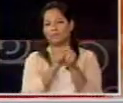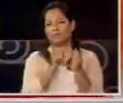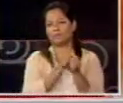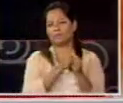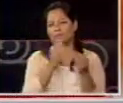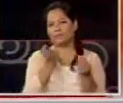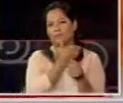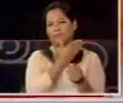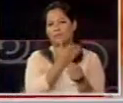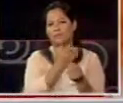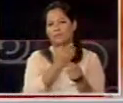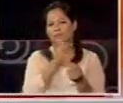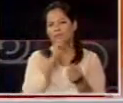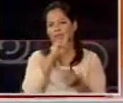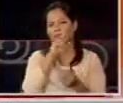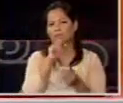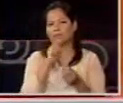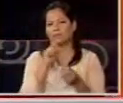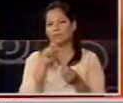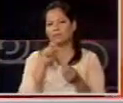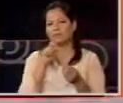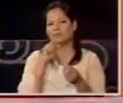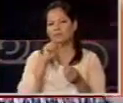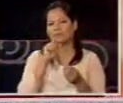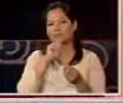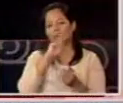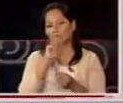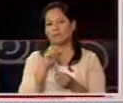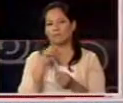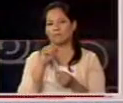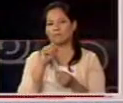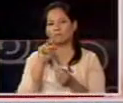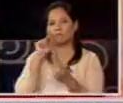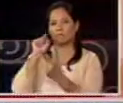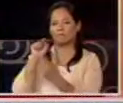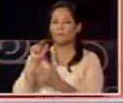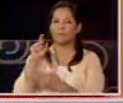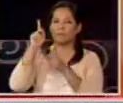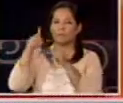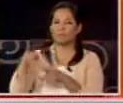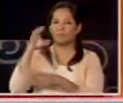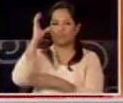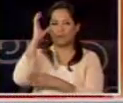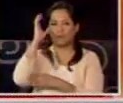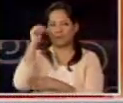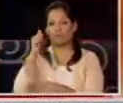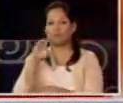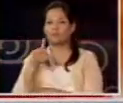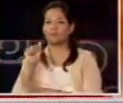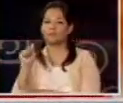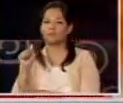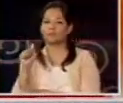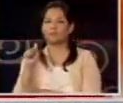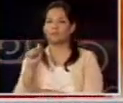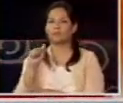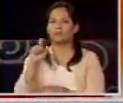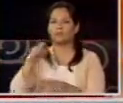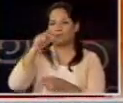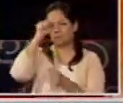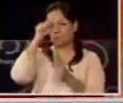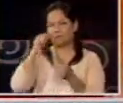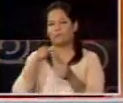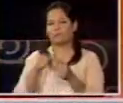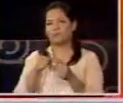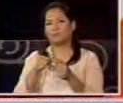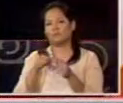kailangan tanungin natin mismo si Carla or yung if ever yung BIR. But we have to remember, pagka owner ka